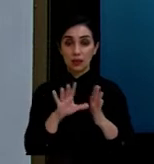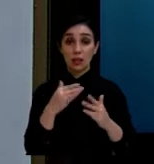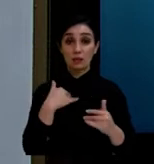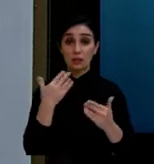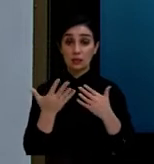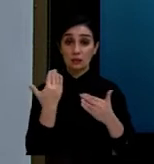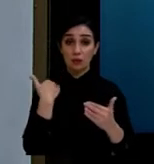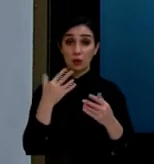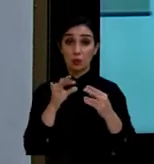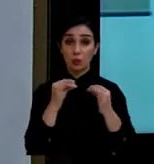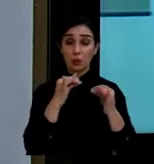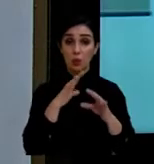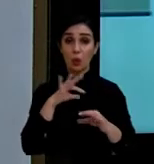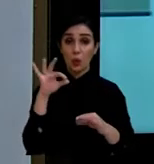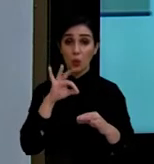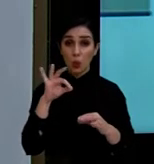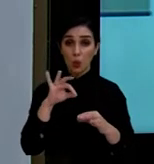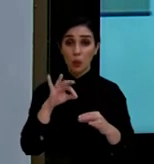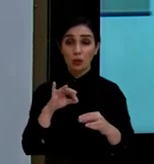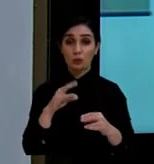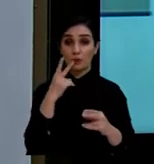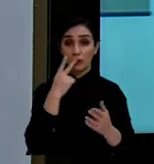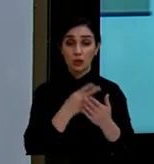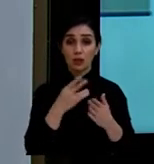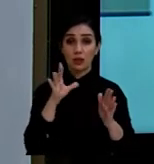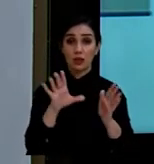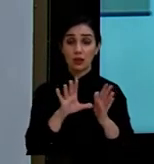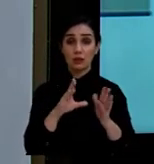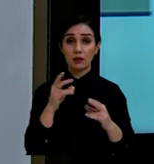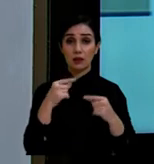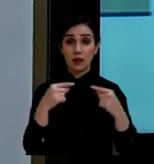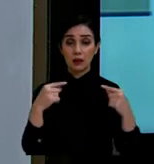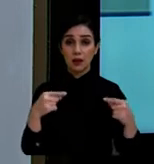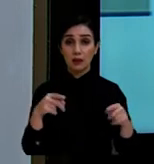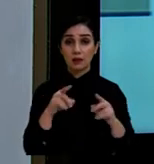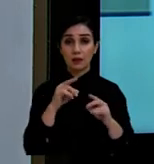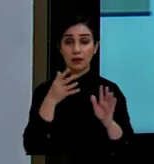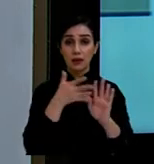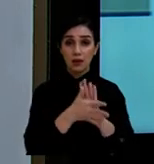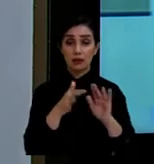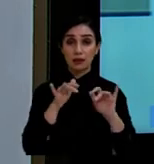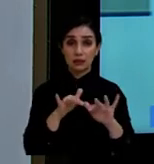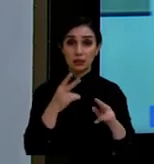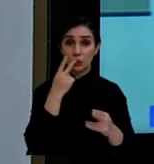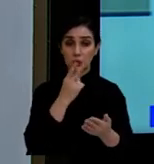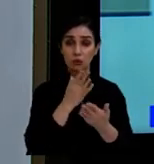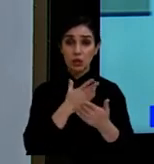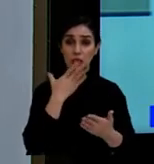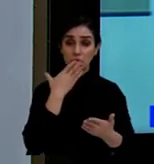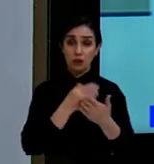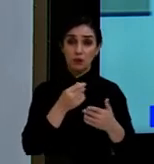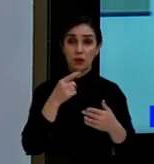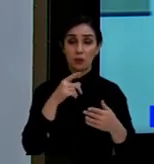на прошлых уроках говорили о видах ядерных реакций. Мы говорили о том, что бывают